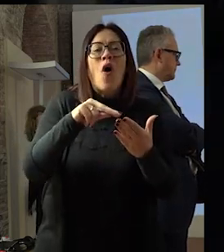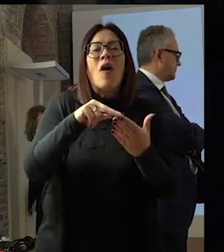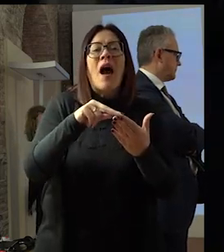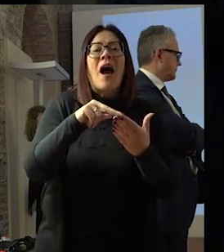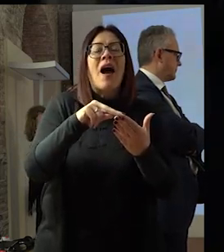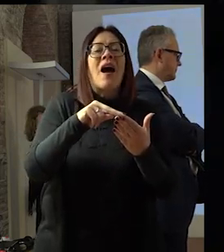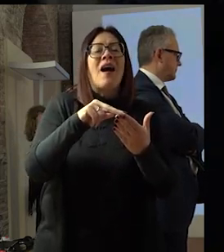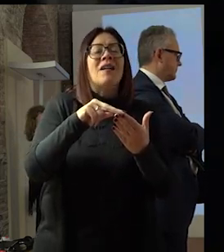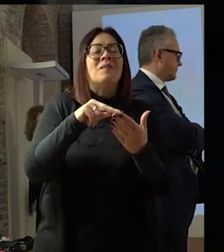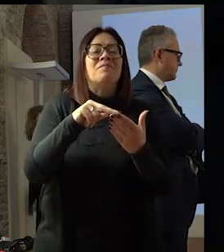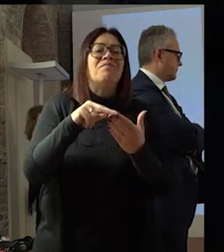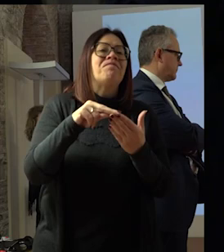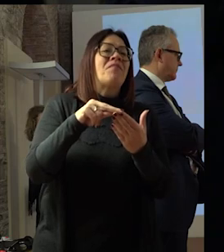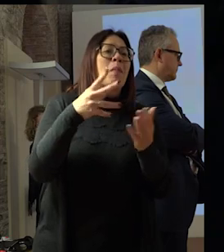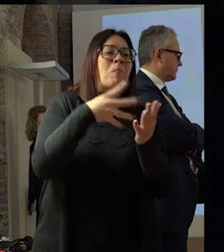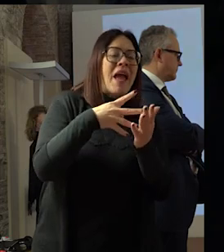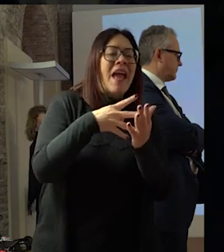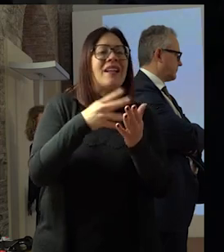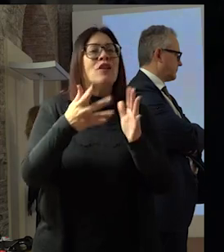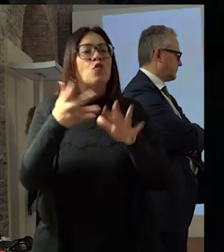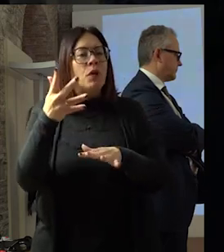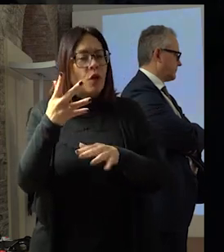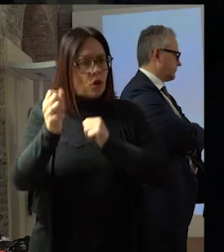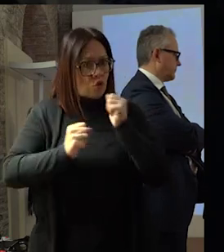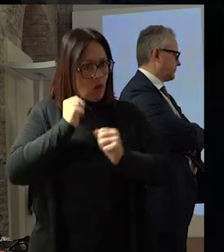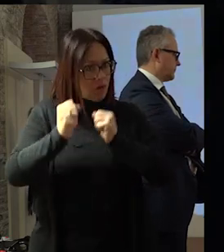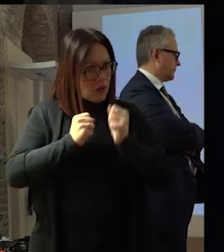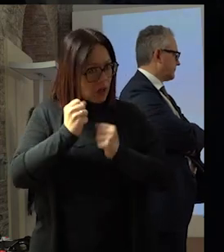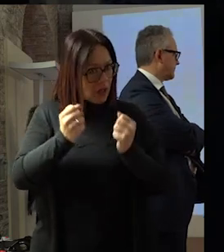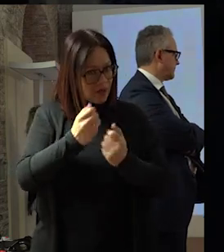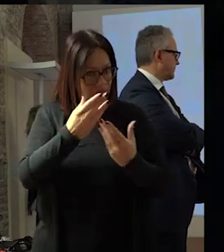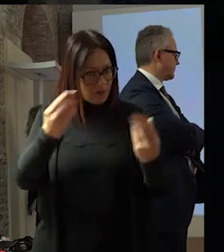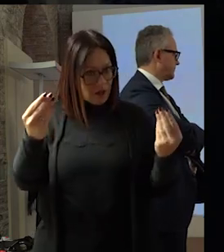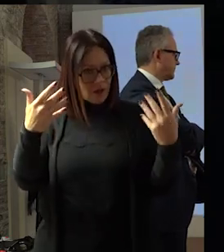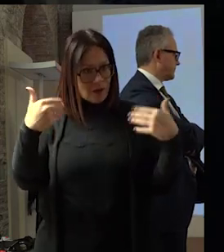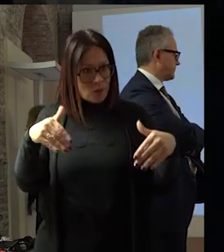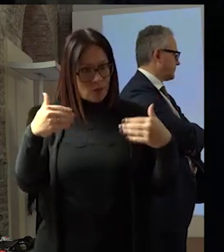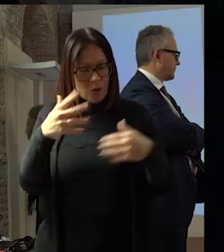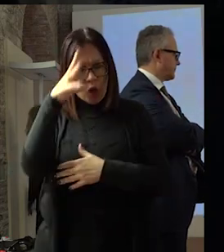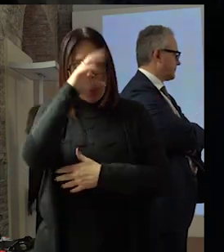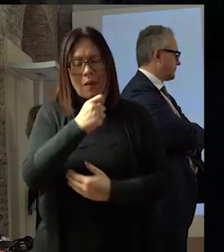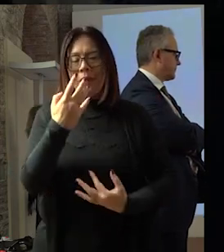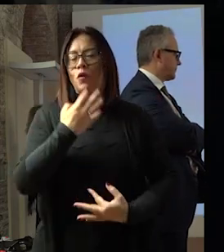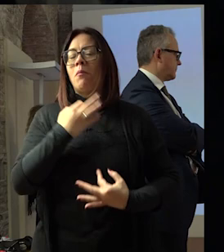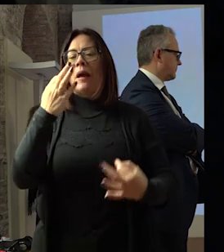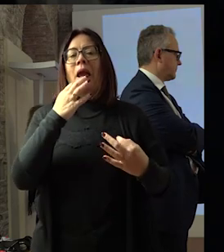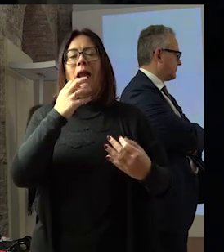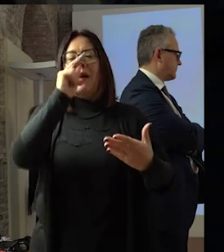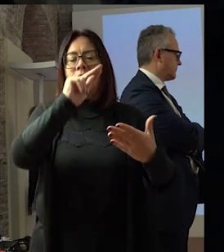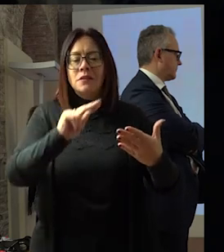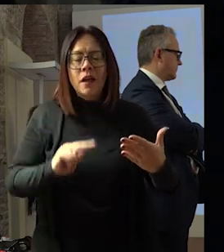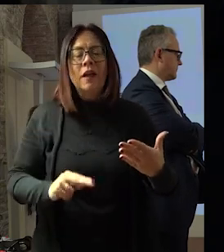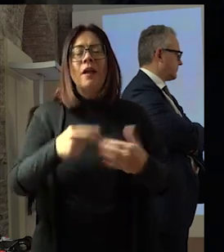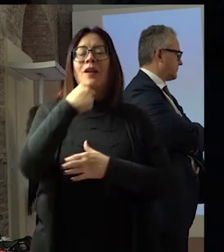ciclo che vi hanno fatto tanto soffrire, perché questo ho capito dalle vostre da quello che avete scritto, da quello che avete